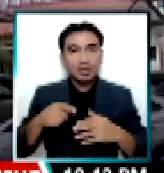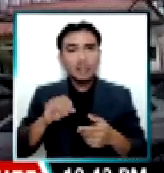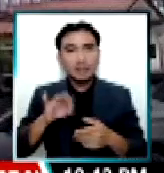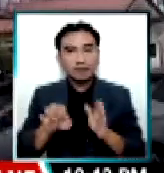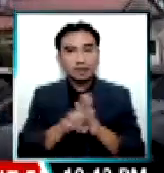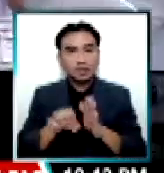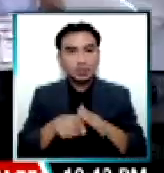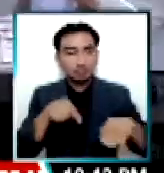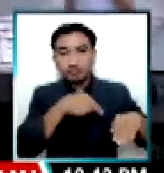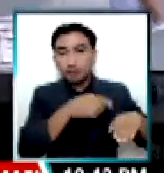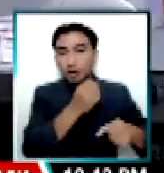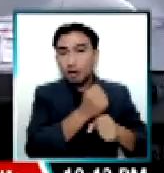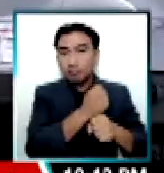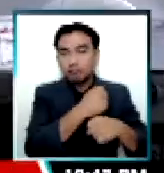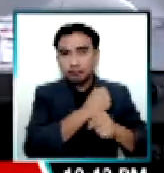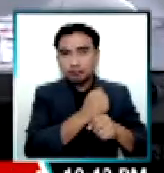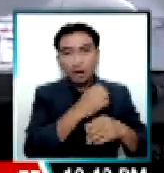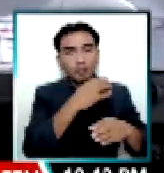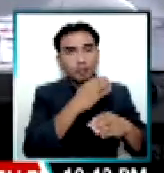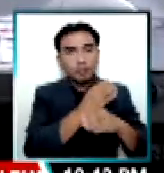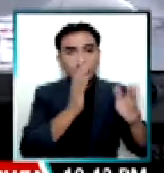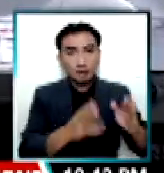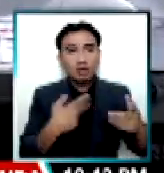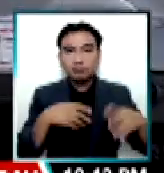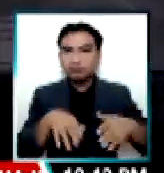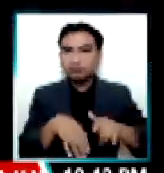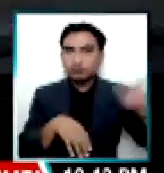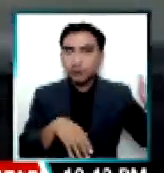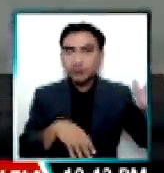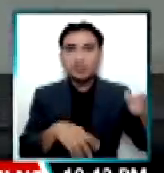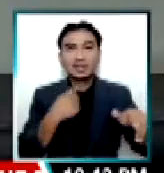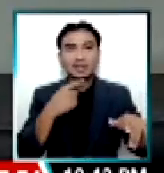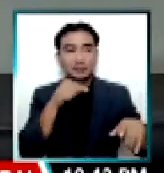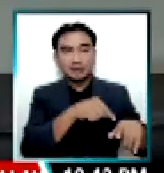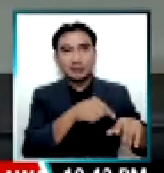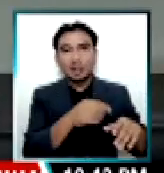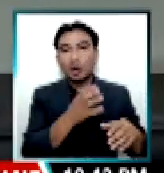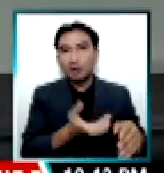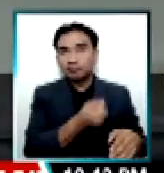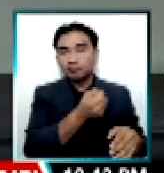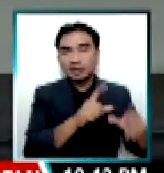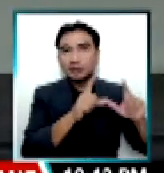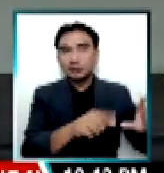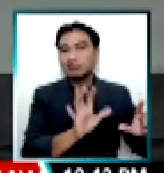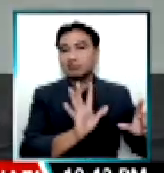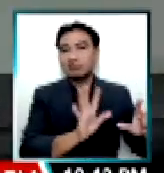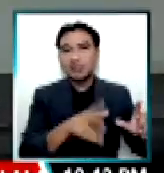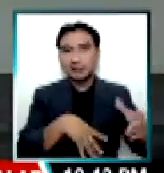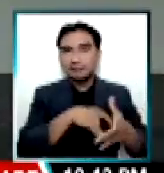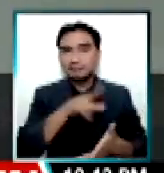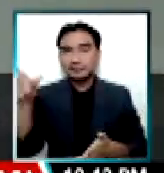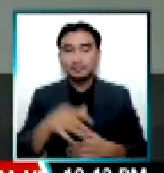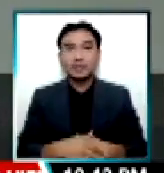bansa. Batay sa record ng Bureau of Immigration, hindi pa nakalalabas ng bansa ang suspect. Tinukoy na rin siya ng Land